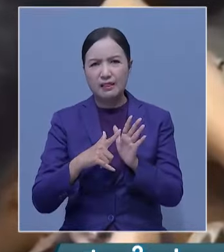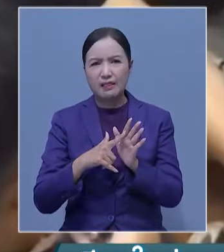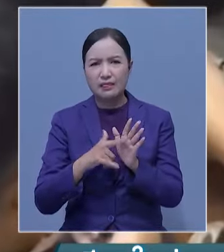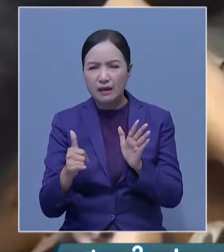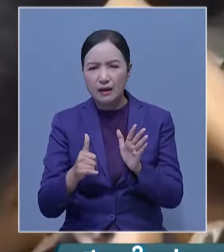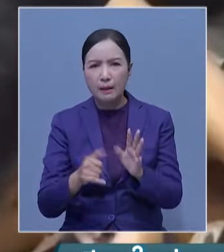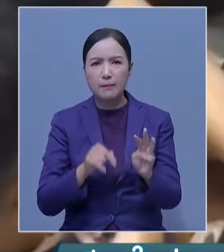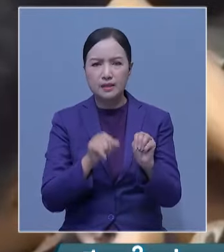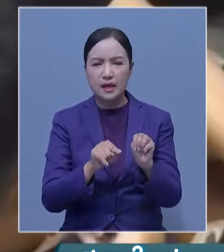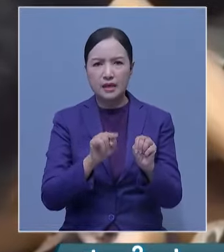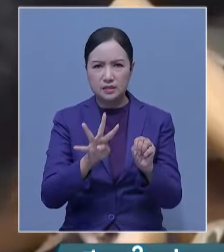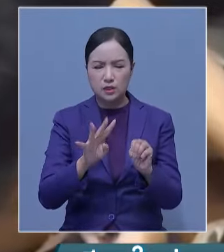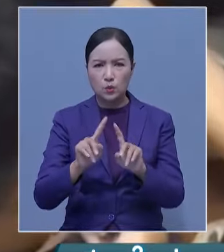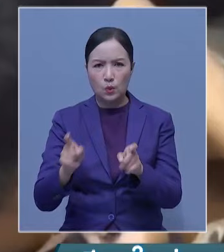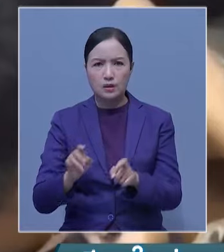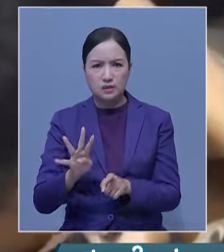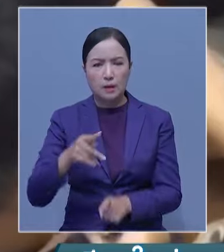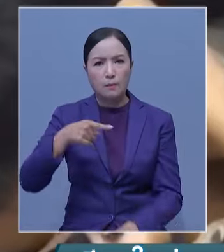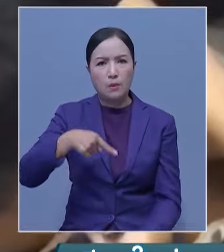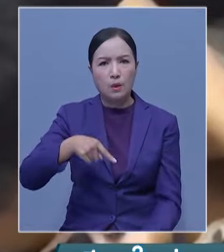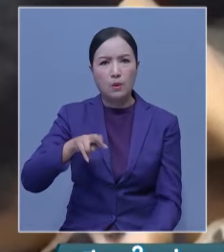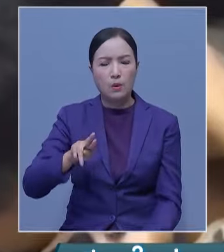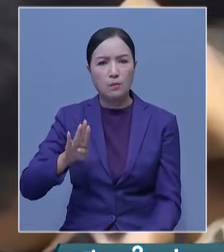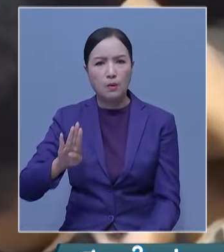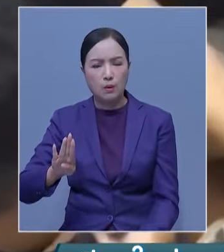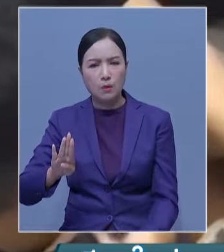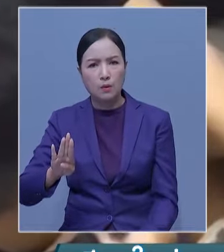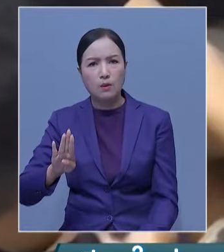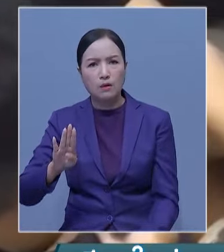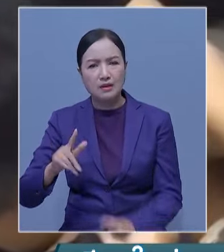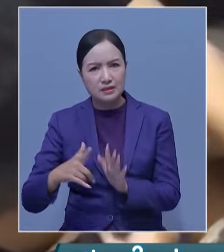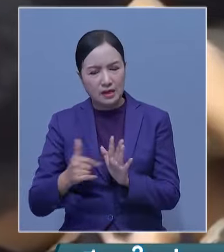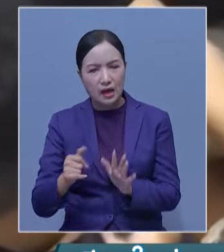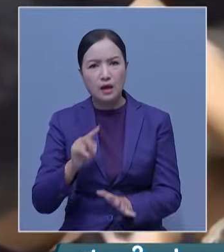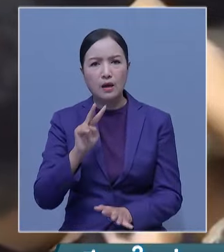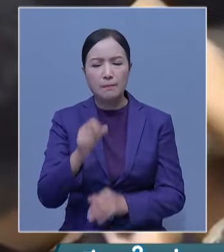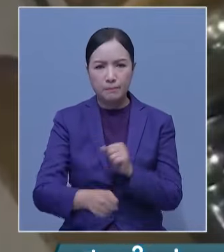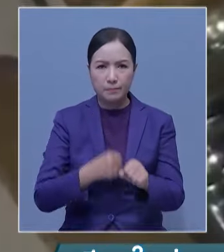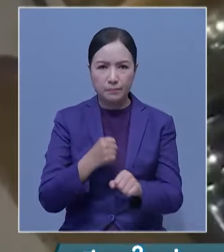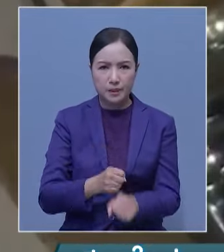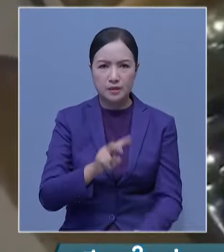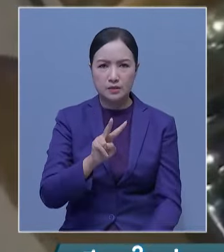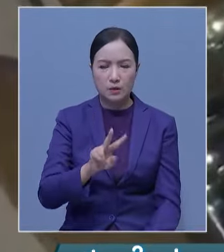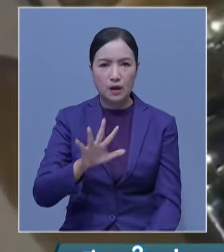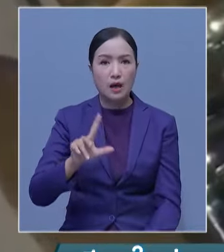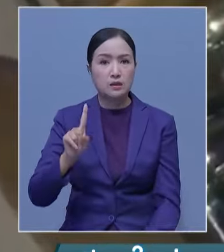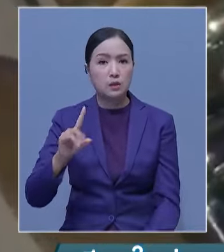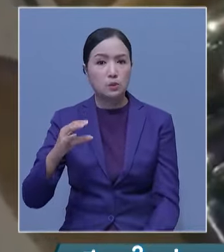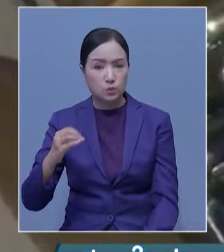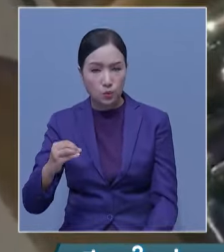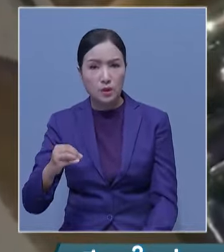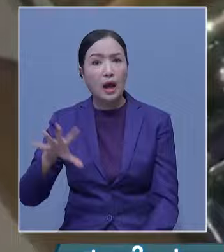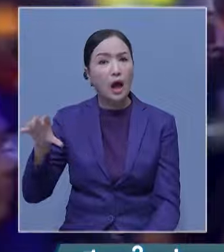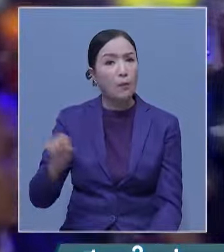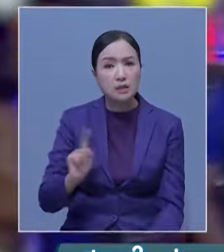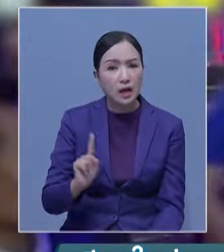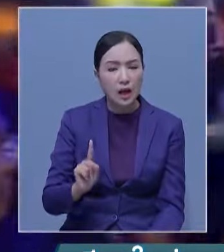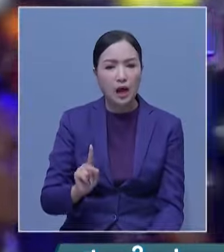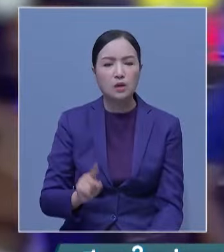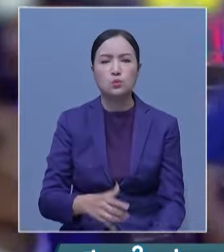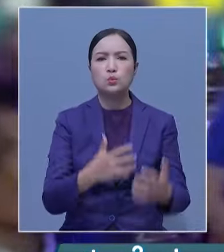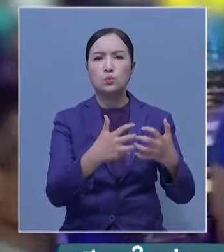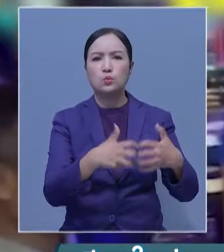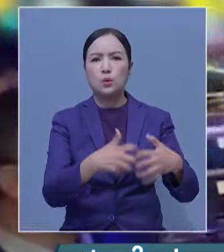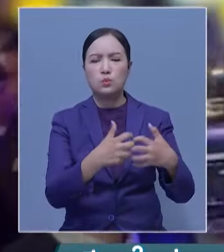มาตรา 4ง 4แห่งพรบยาพ.ศ2510ซึ่งกาซนี้นะครับยังใช้ในอุตสาหกรรมรถยนต์โดยใช้